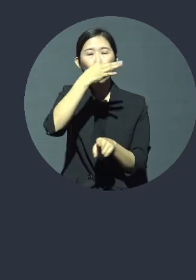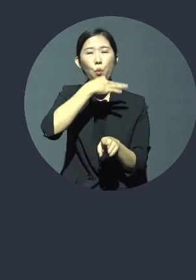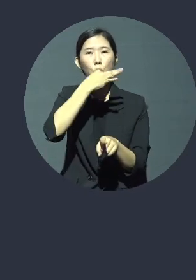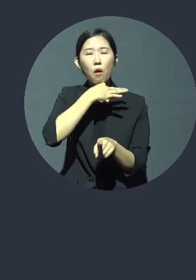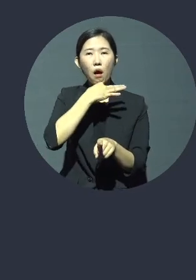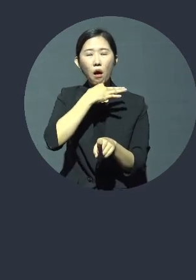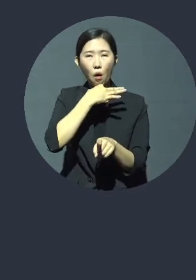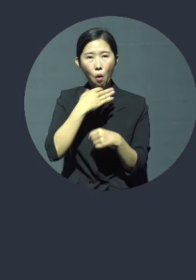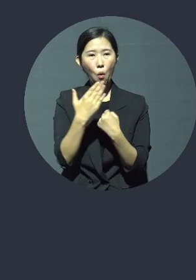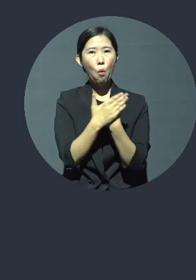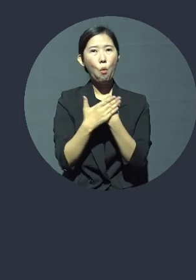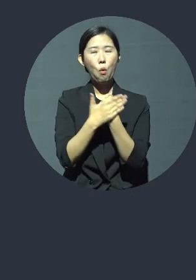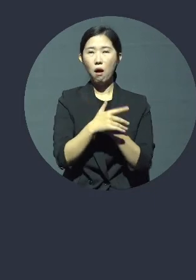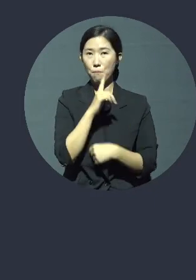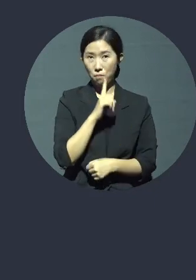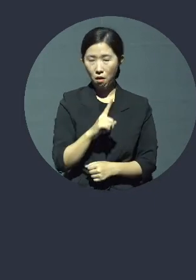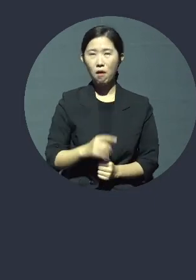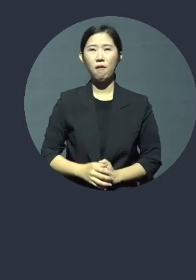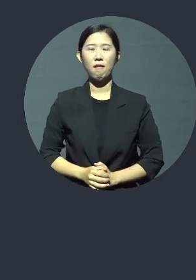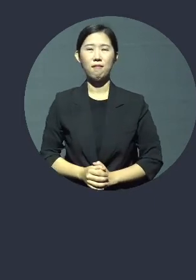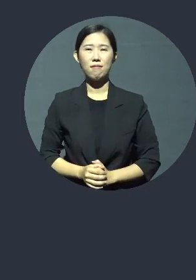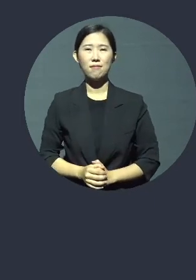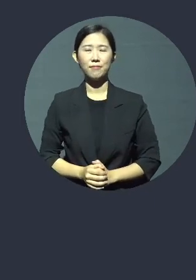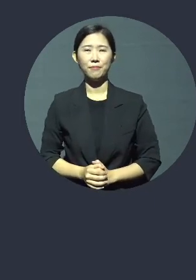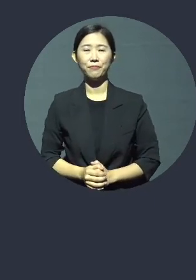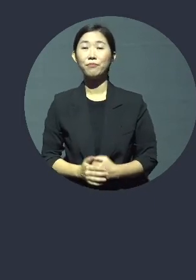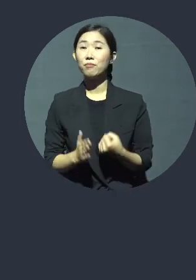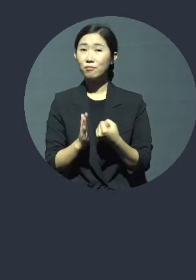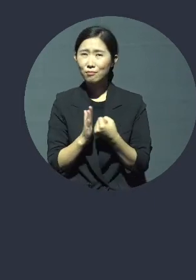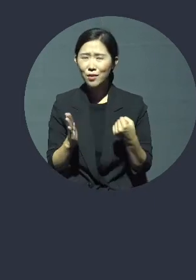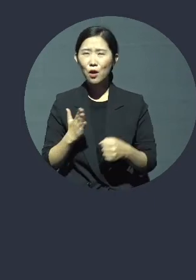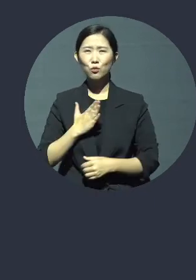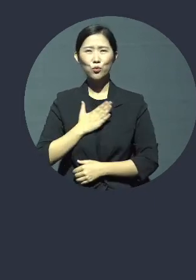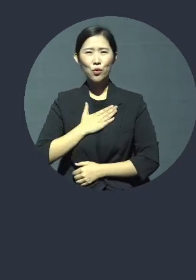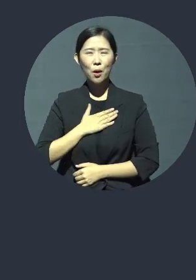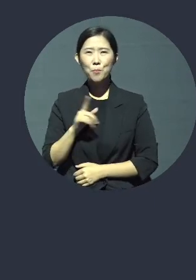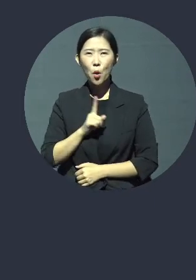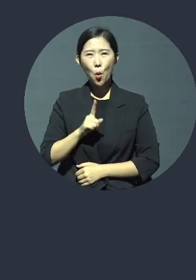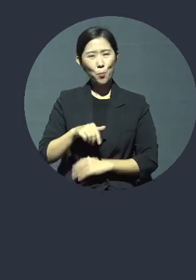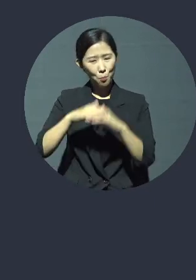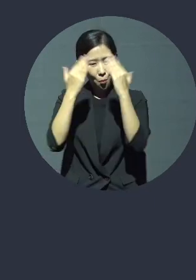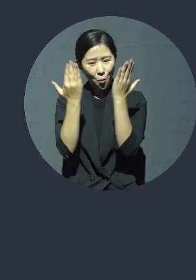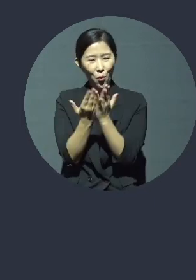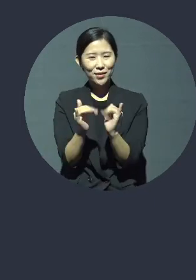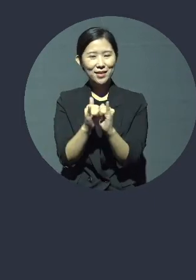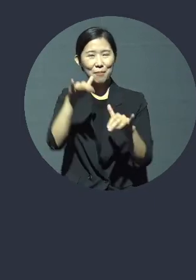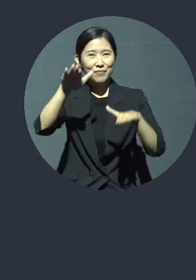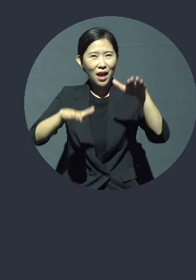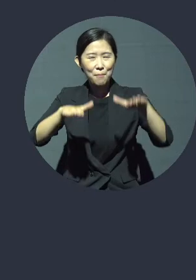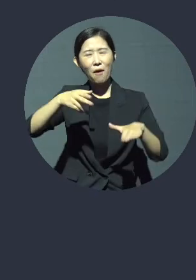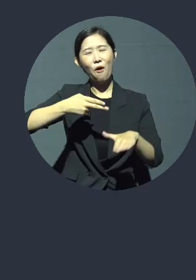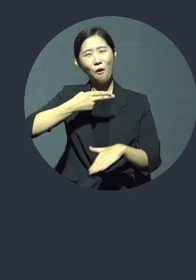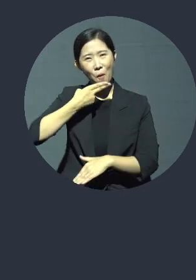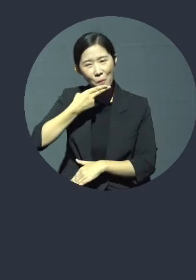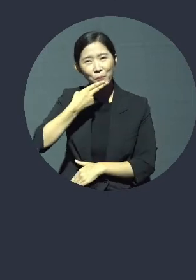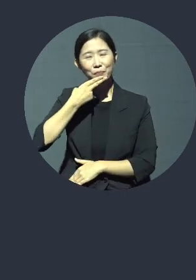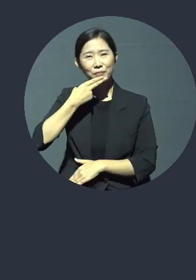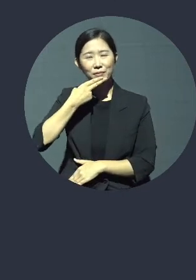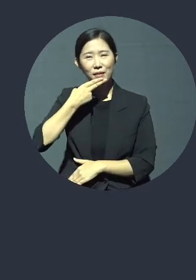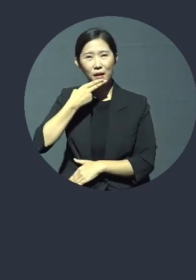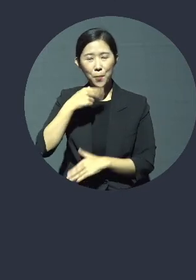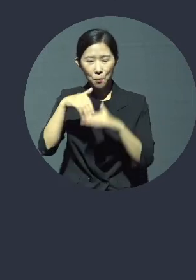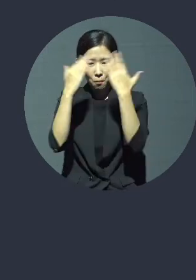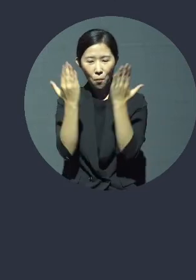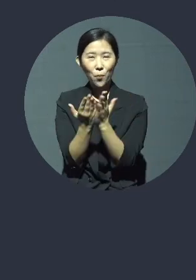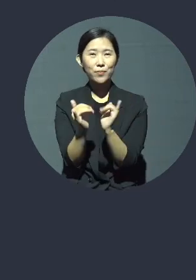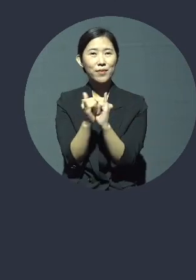이러한 호평의 배경에는 저희와 늘 친근하게 소통하고 좋은 의견을 주시는 삼성 서포터즈라는 분들이